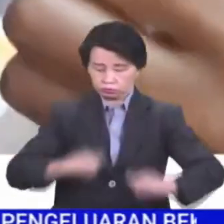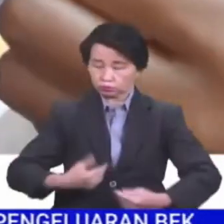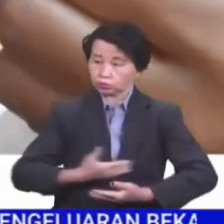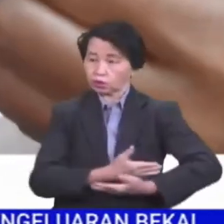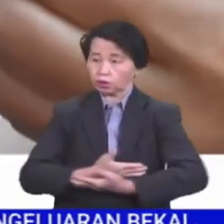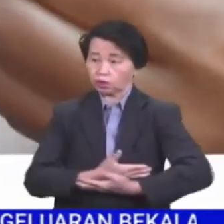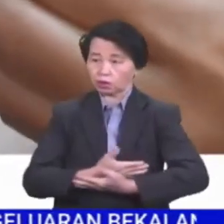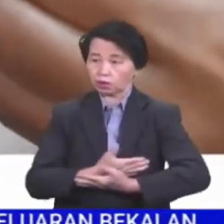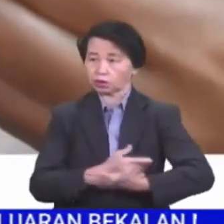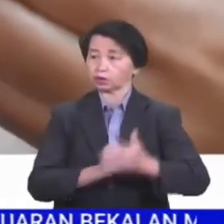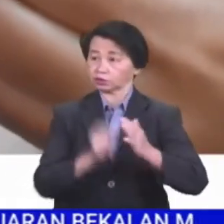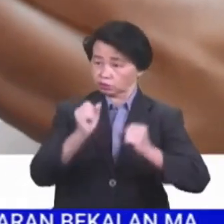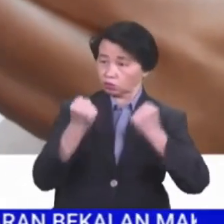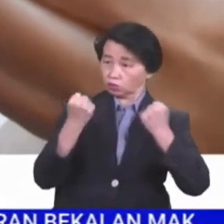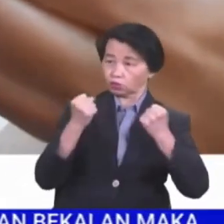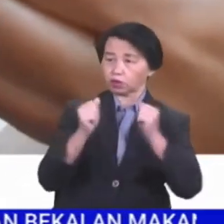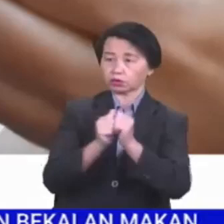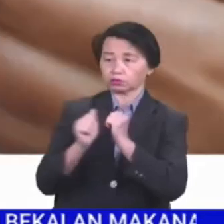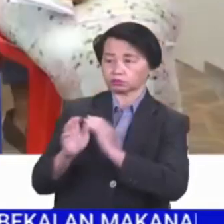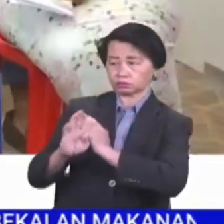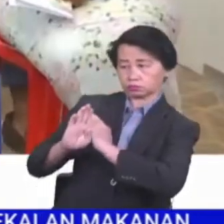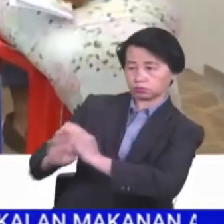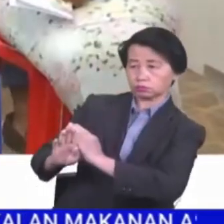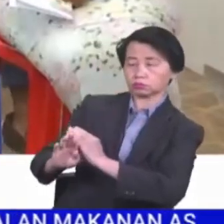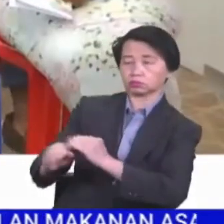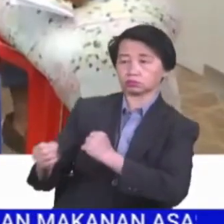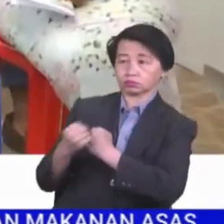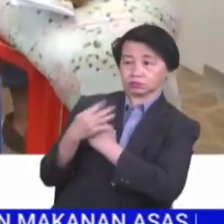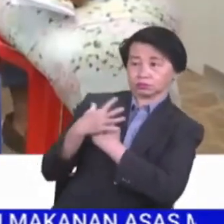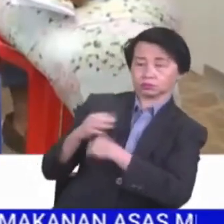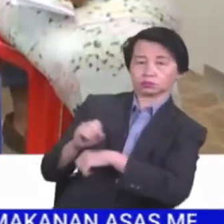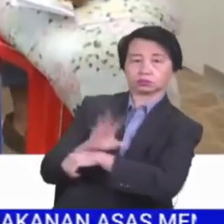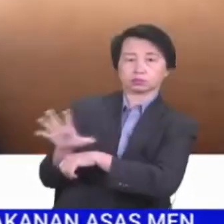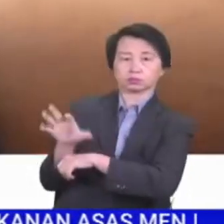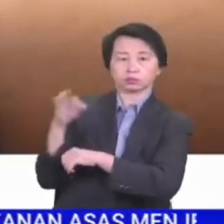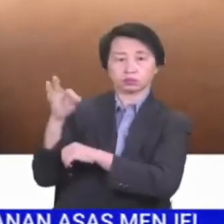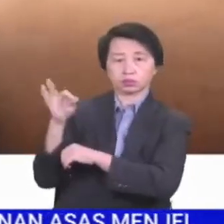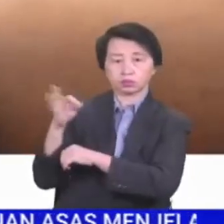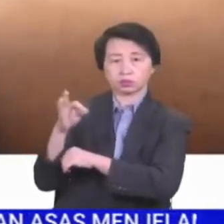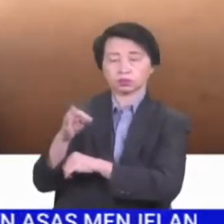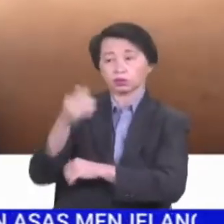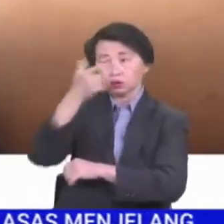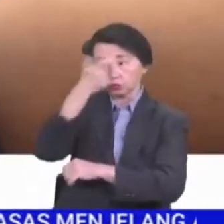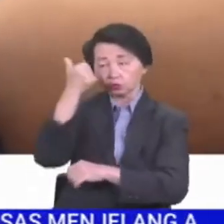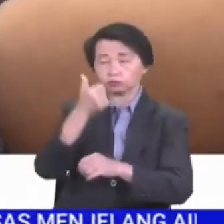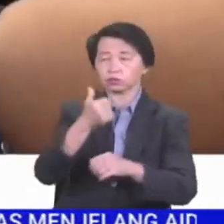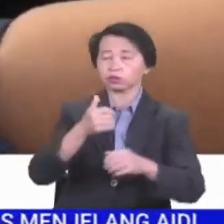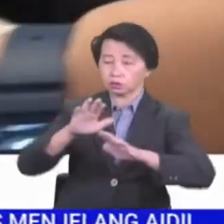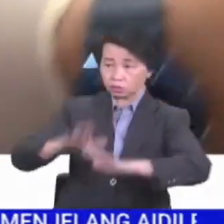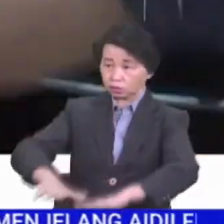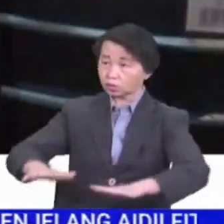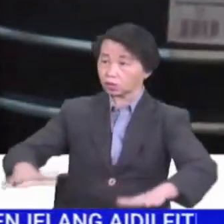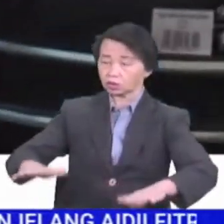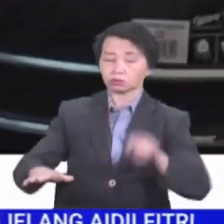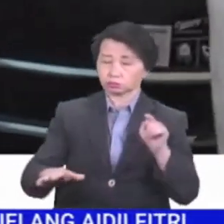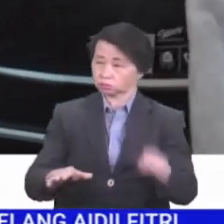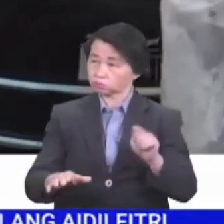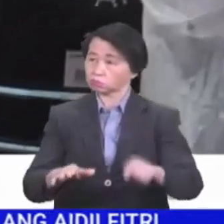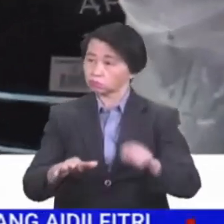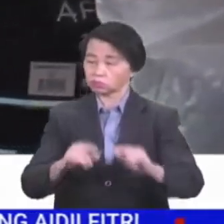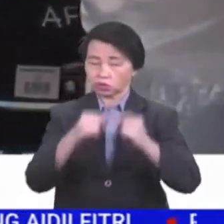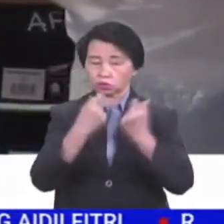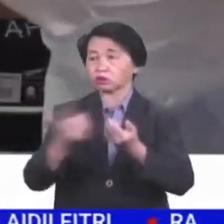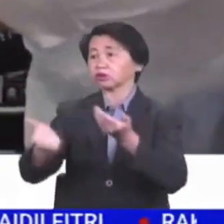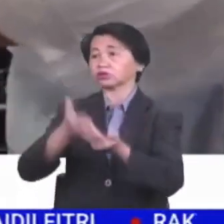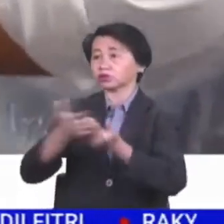mereka tinggi selain menghindari jangkitan wabak COVID-19. Ia berikutan kanak-kanak merupakan antara golongan